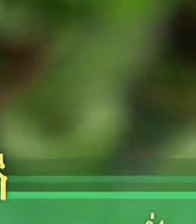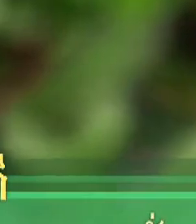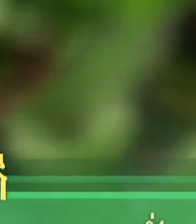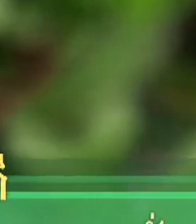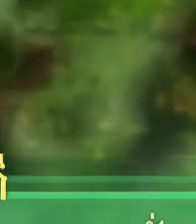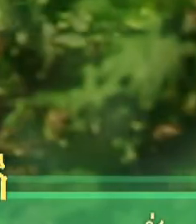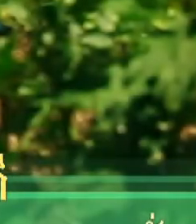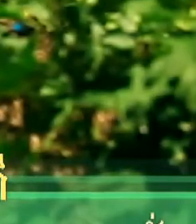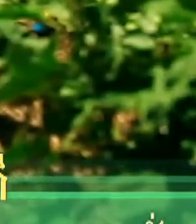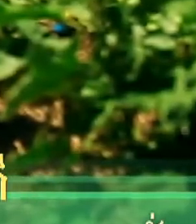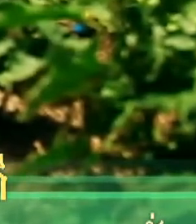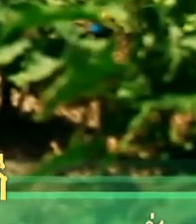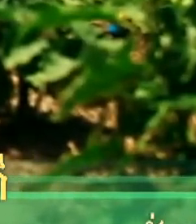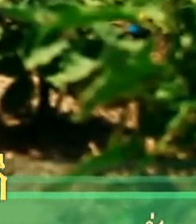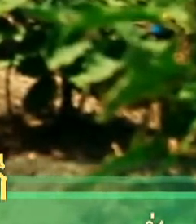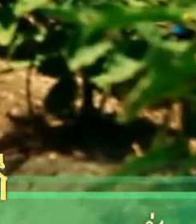ไม้ดอกทุกชนิด